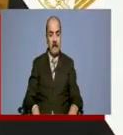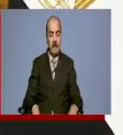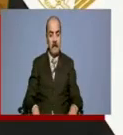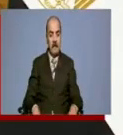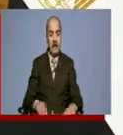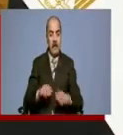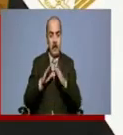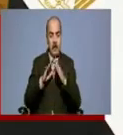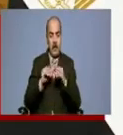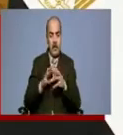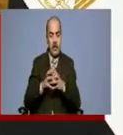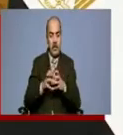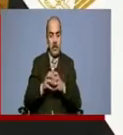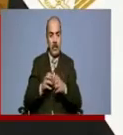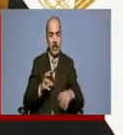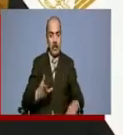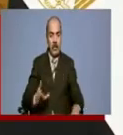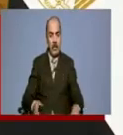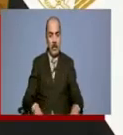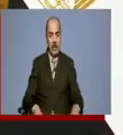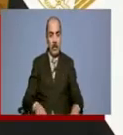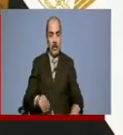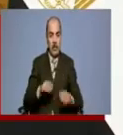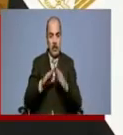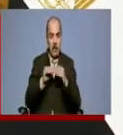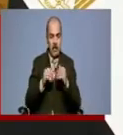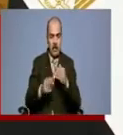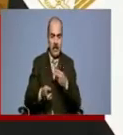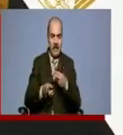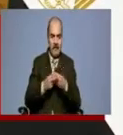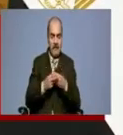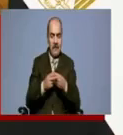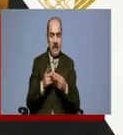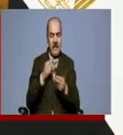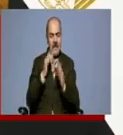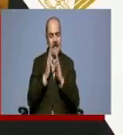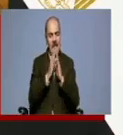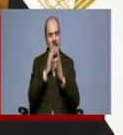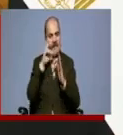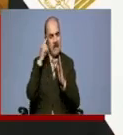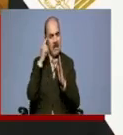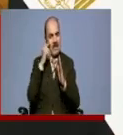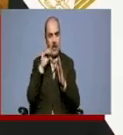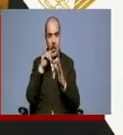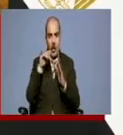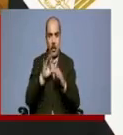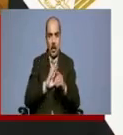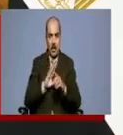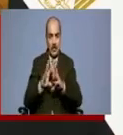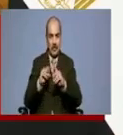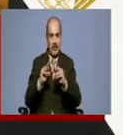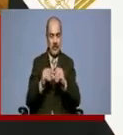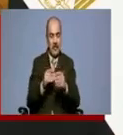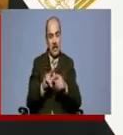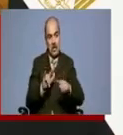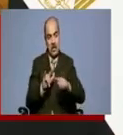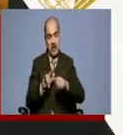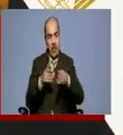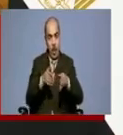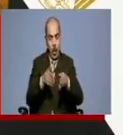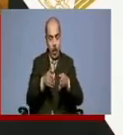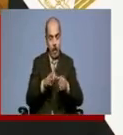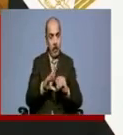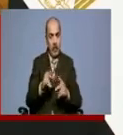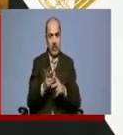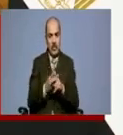الازمه قال ايه قال لك احنا ما قلناش نروح مصر لما كان طلع متحدث اسرائيلي ثاني وقال ان ان معبر رفع مفتوح روحوا ناحيه